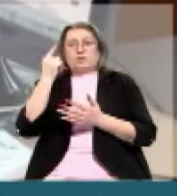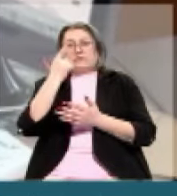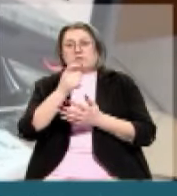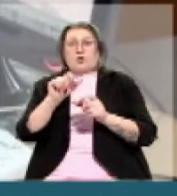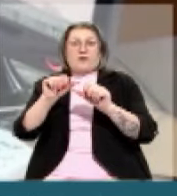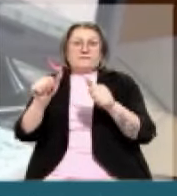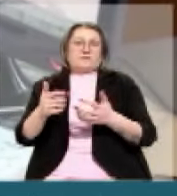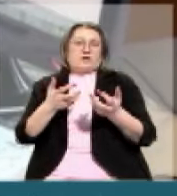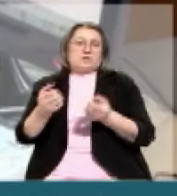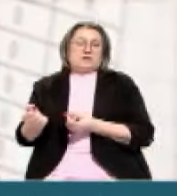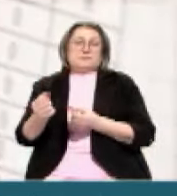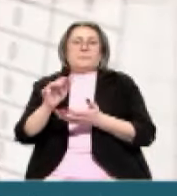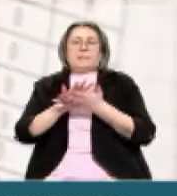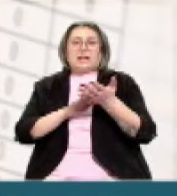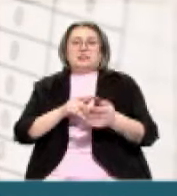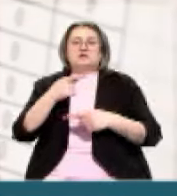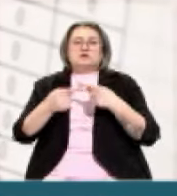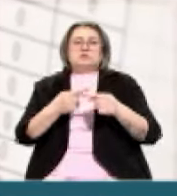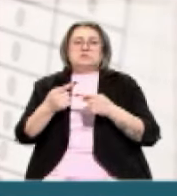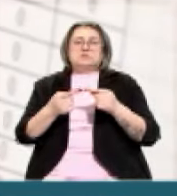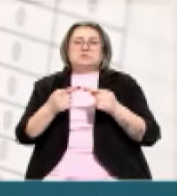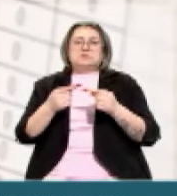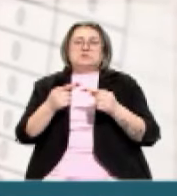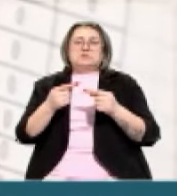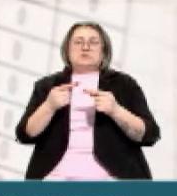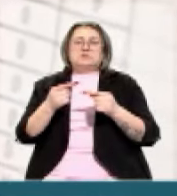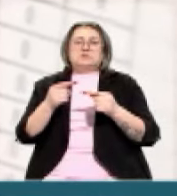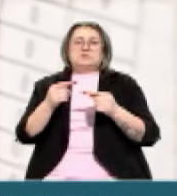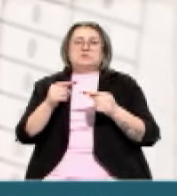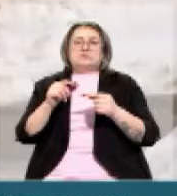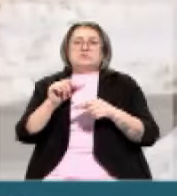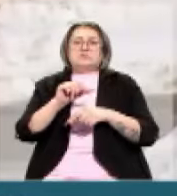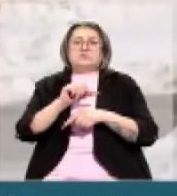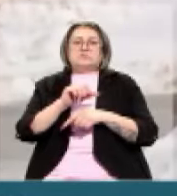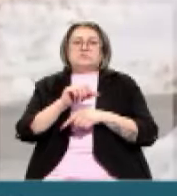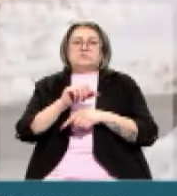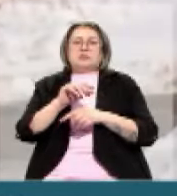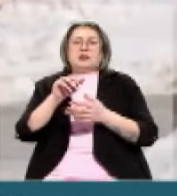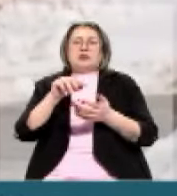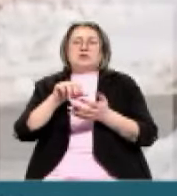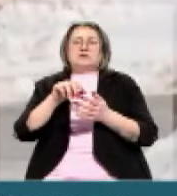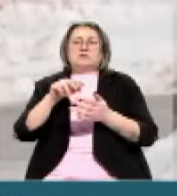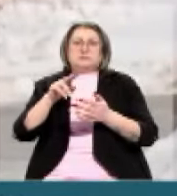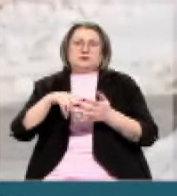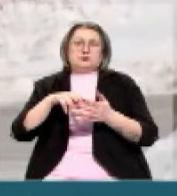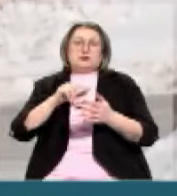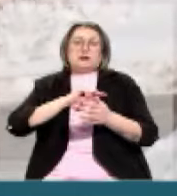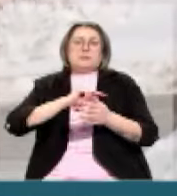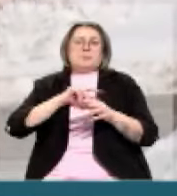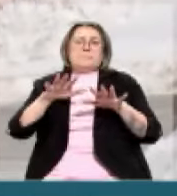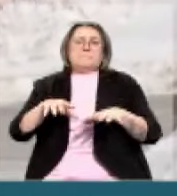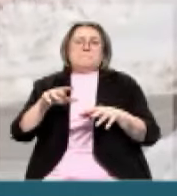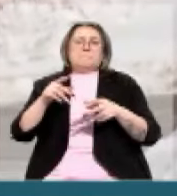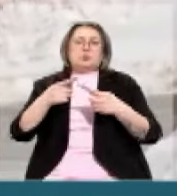атқарушы органдардың қарауына жіберіледі. Қазақстан Республикасы шетелдердегі мекемелер арқылы берілген өтінішті